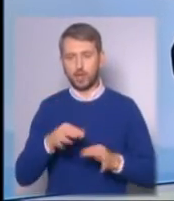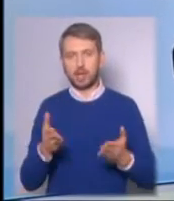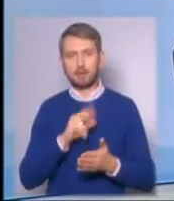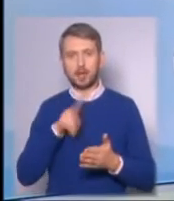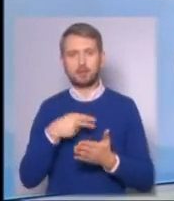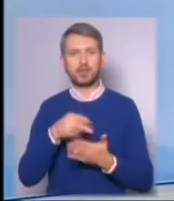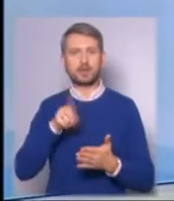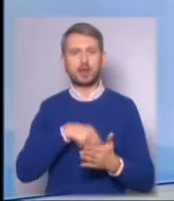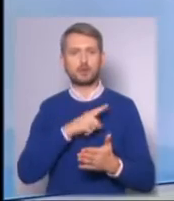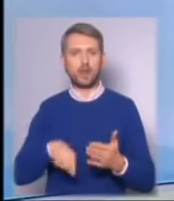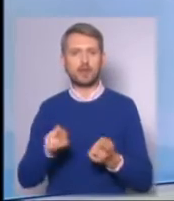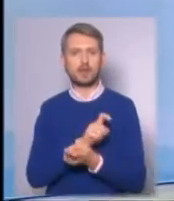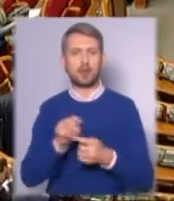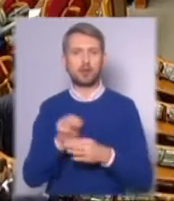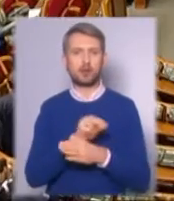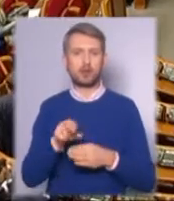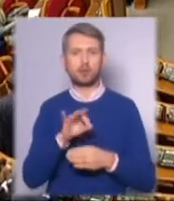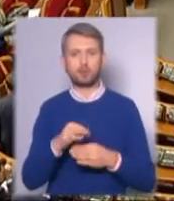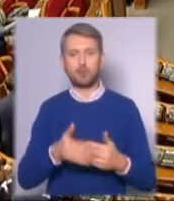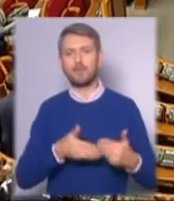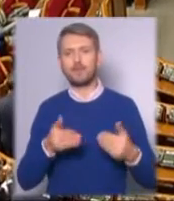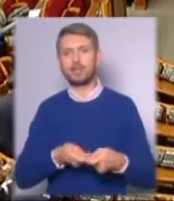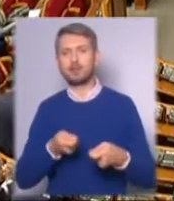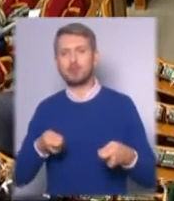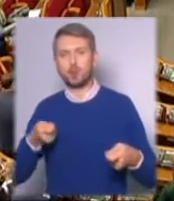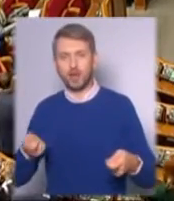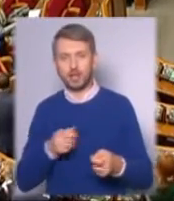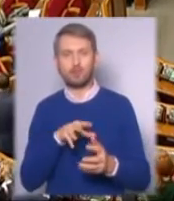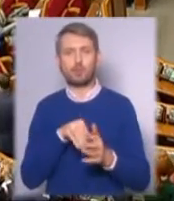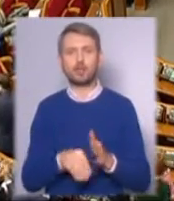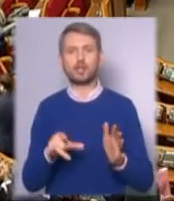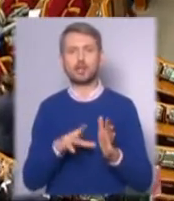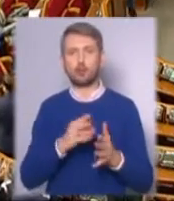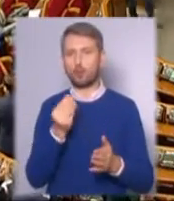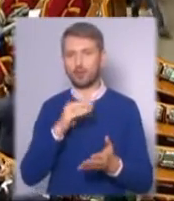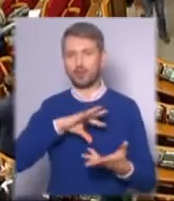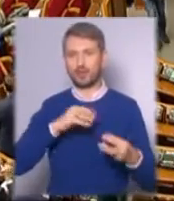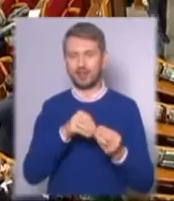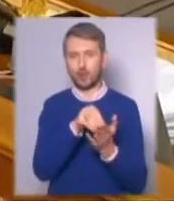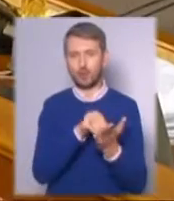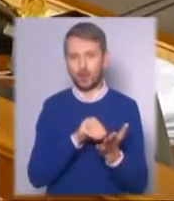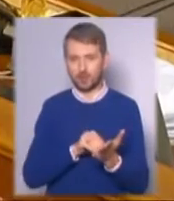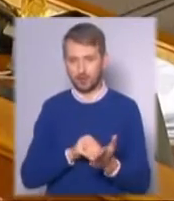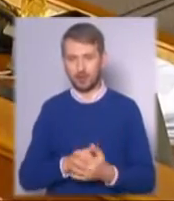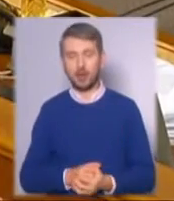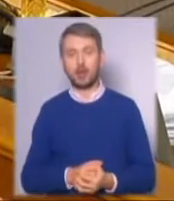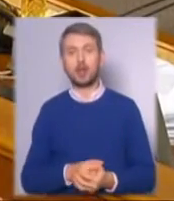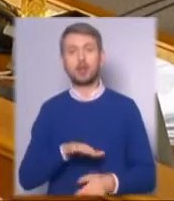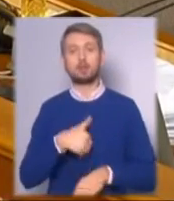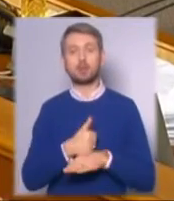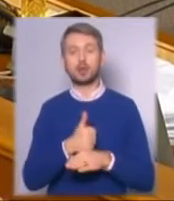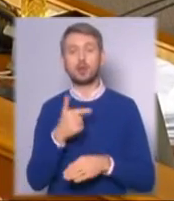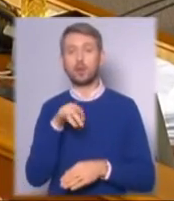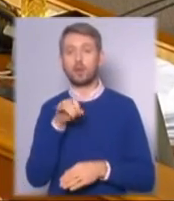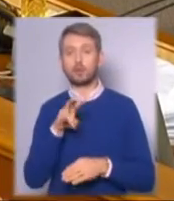скасування скандальної поправки про відтермінування впровадження електронного декларування чиновниками. Його спікер Верховної Ради Володимир Гройсман ставив